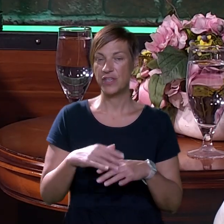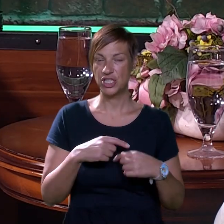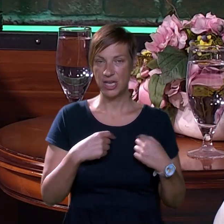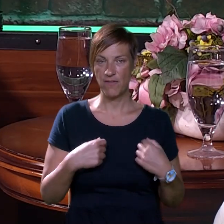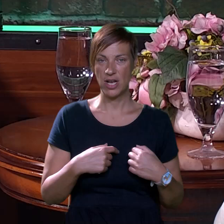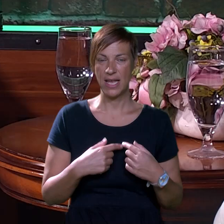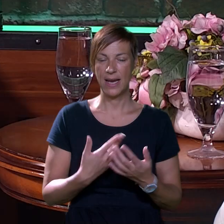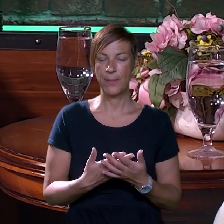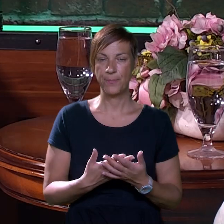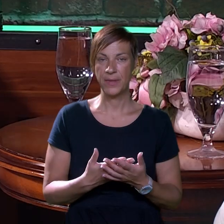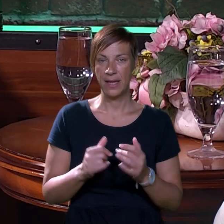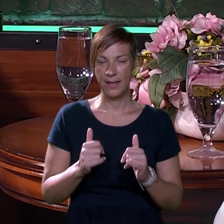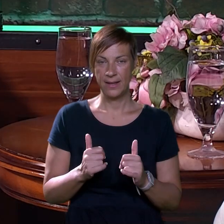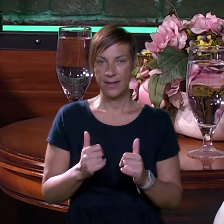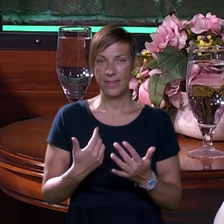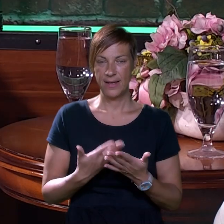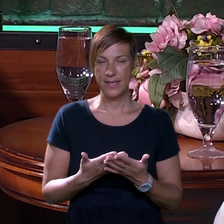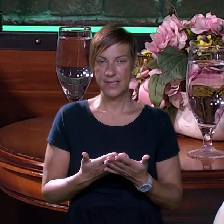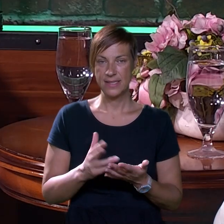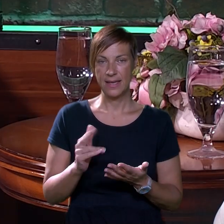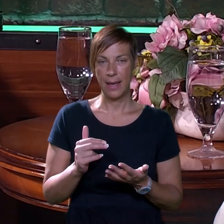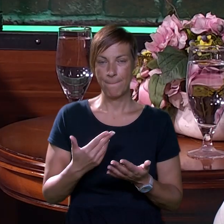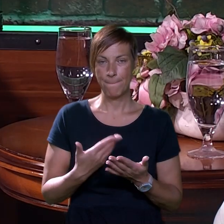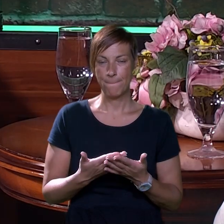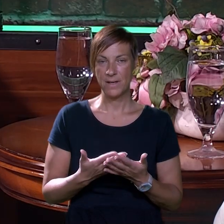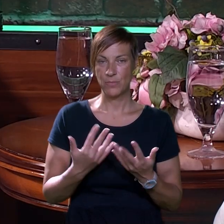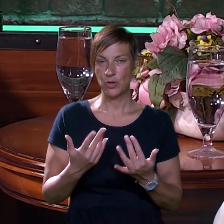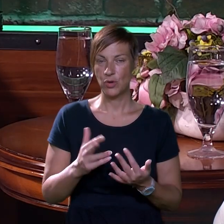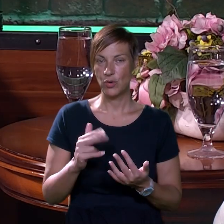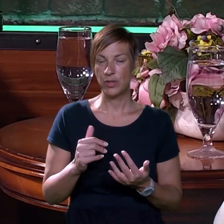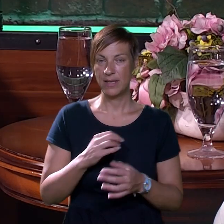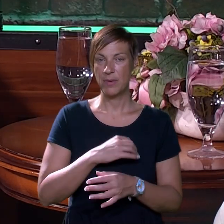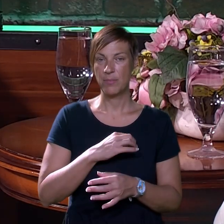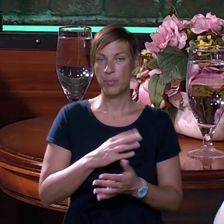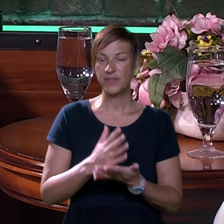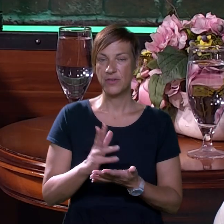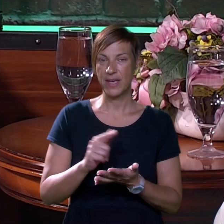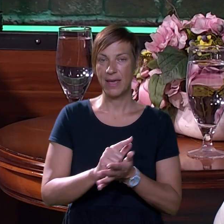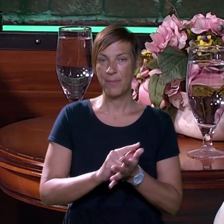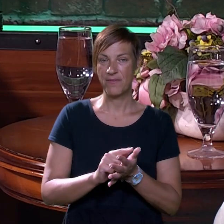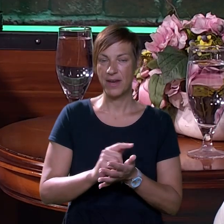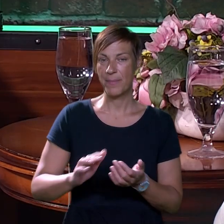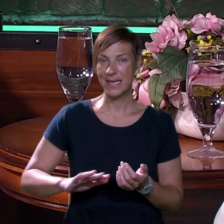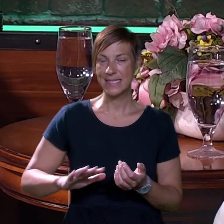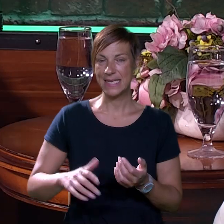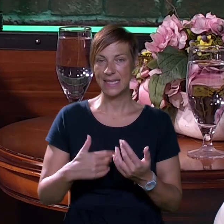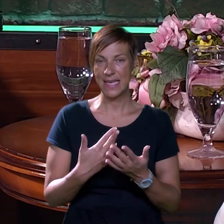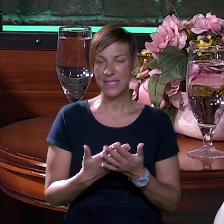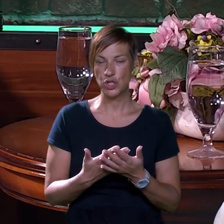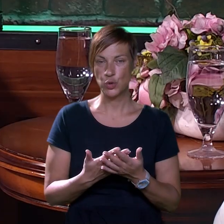voljela. Danas imam, koliko god imam obaveza, uvijek imam vremena za svoju